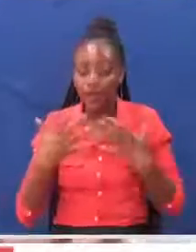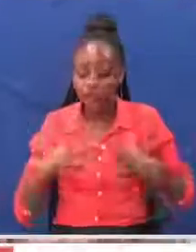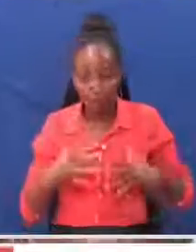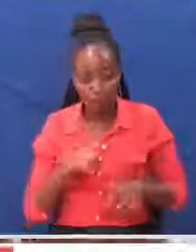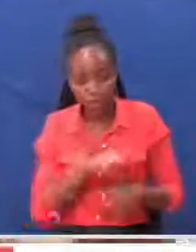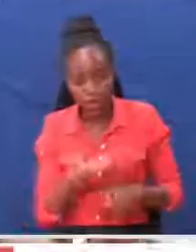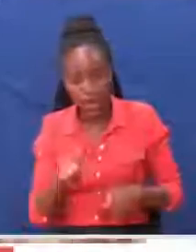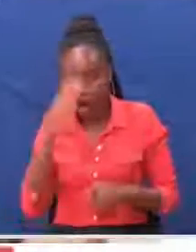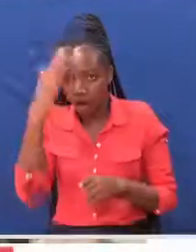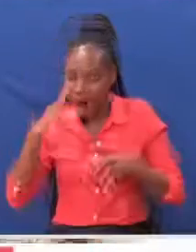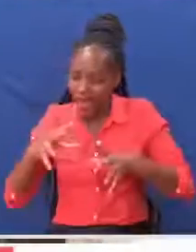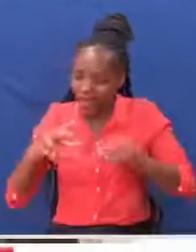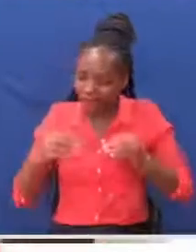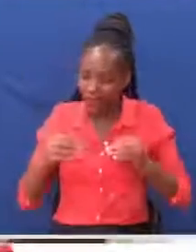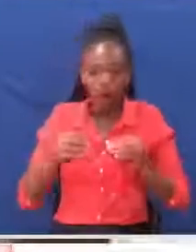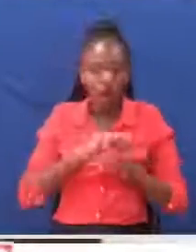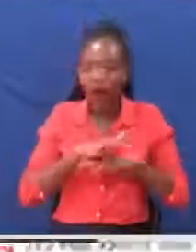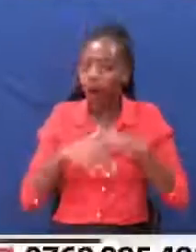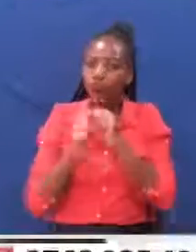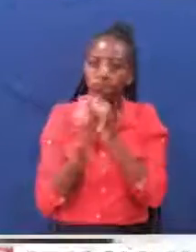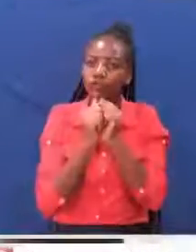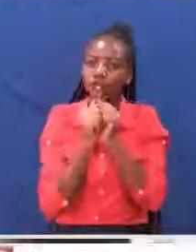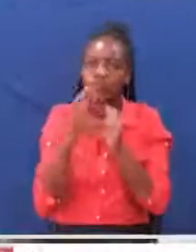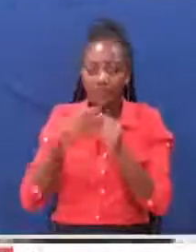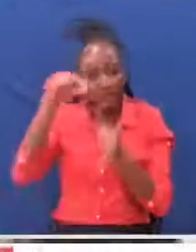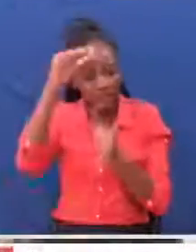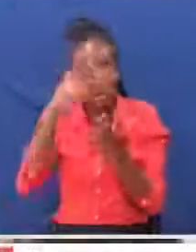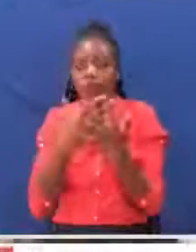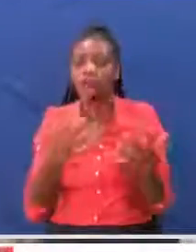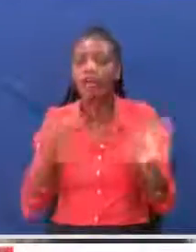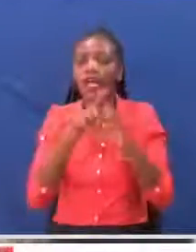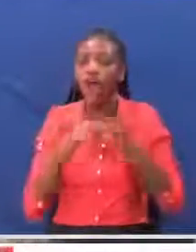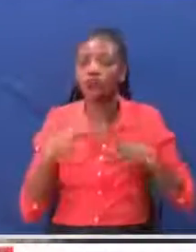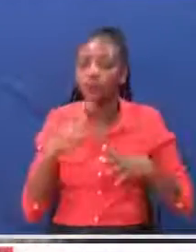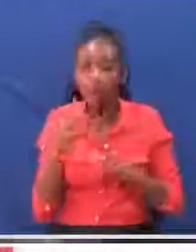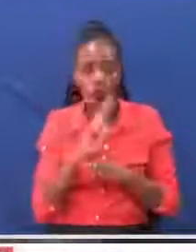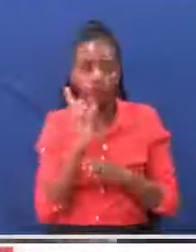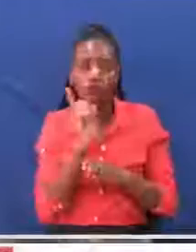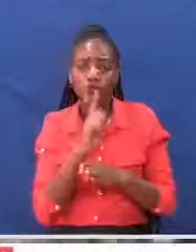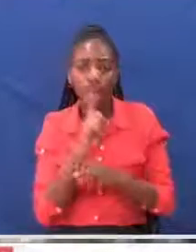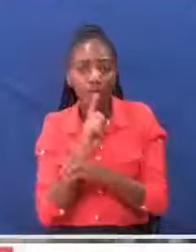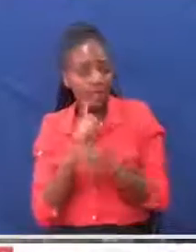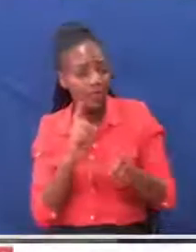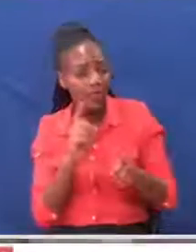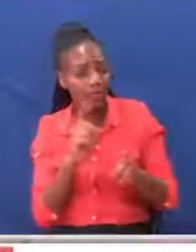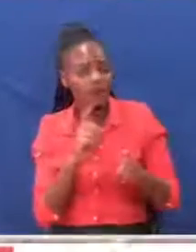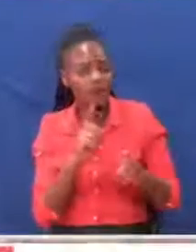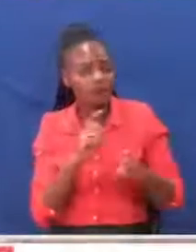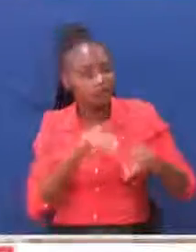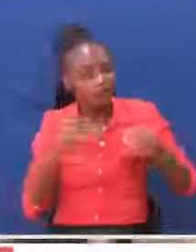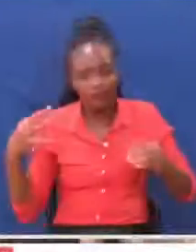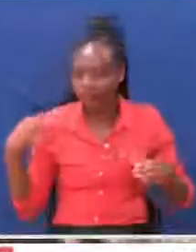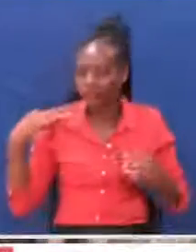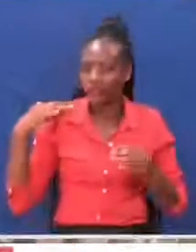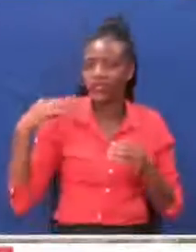haya, wamekubali kwa kauli moja ya kwamba hii ni mali ya serikali. Na wale wako ndani ukiangalia sasa wenyewe wametoa voluntarily. Wakati